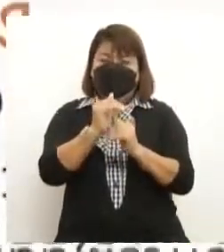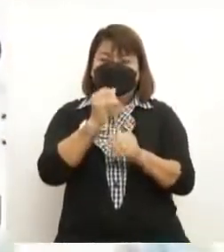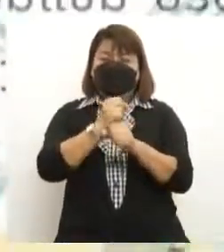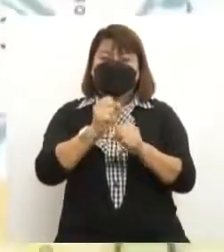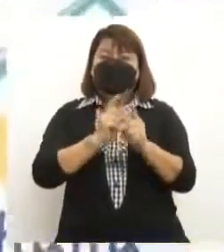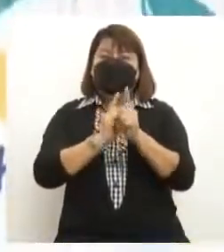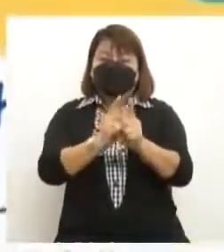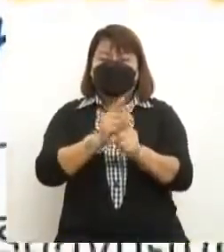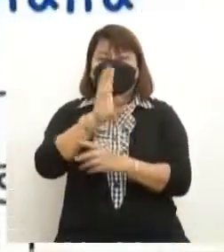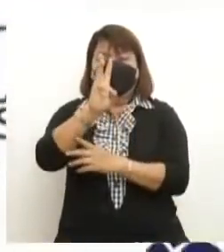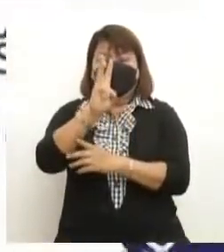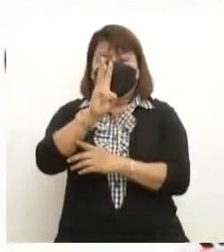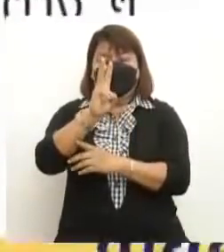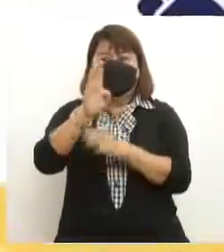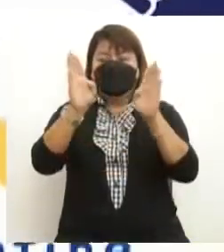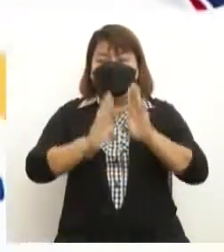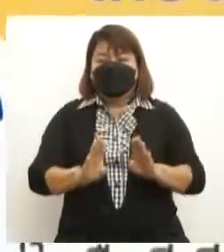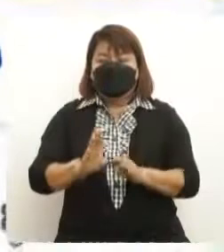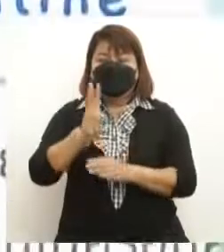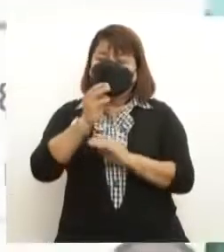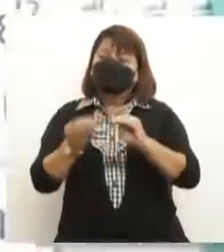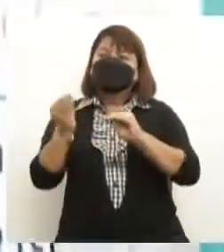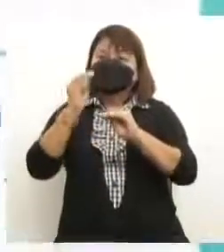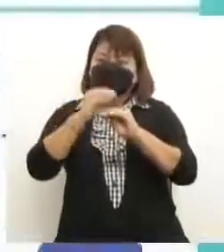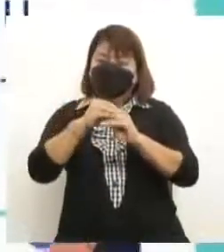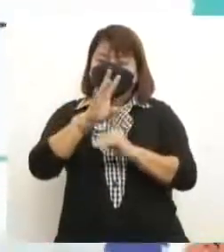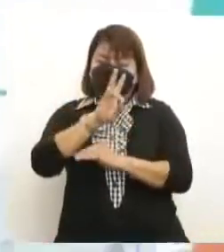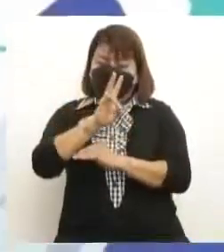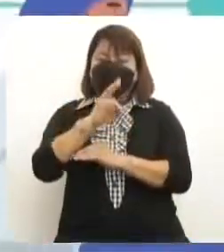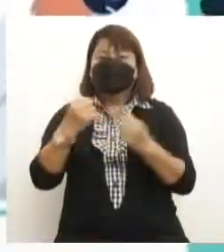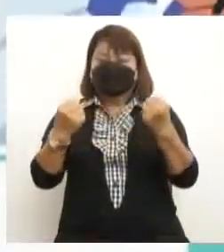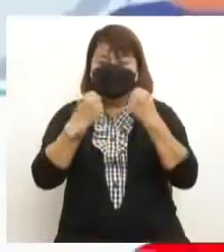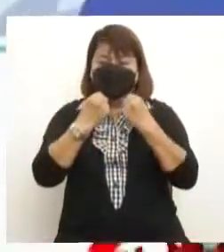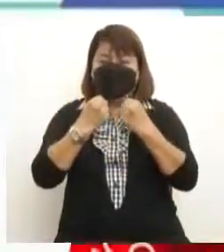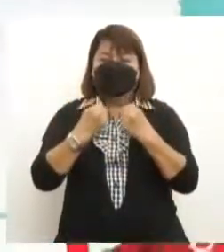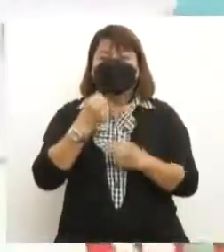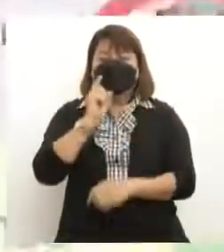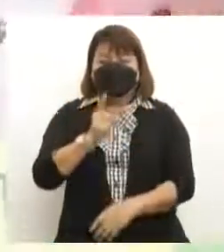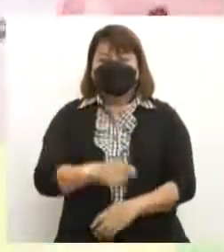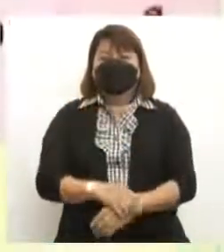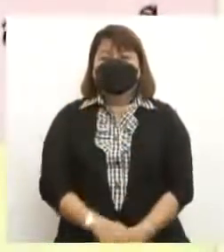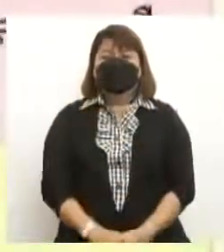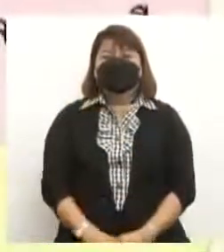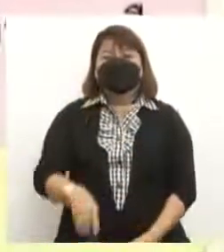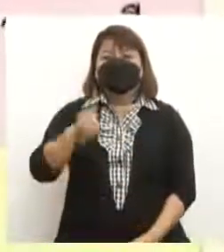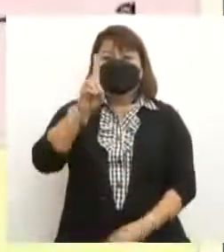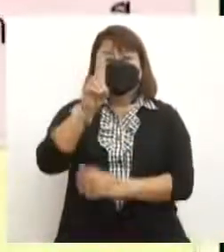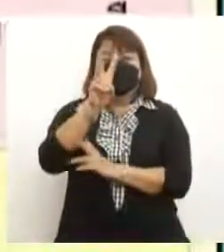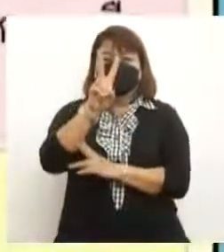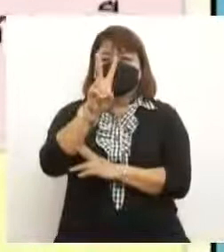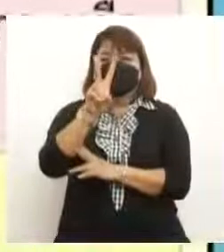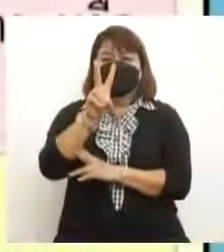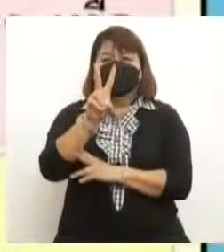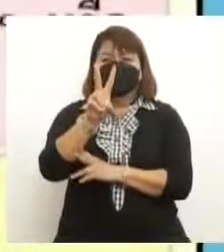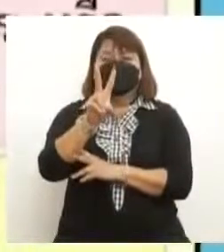ม6มาตรการหลัก6มาตรการเสริมและ7มาตรการเข้มงวดอย่างเคร่งครัดดีที่2นะคะ Defense ม